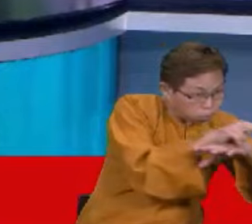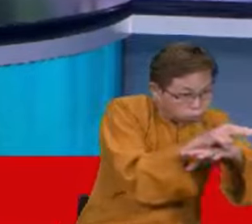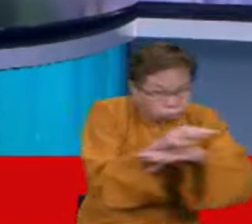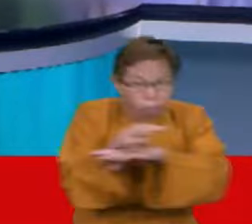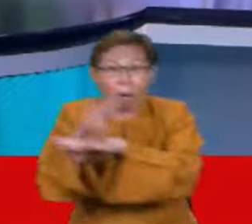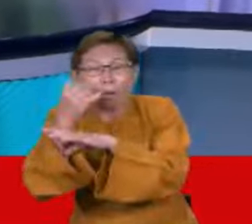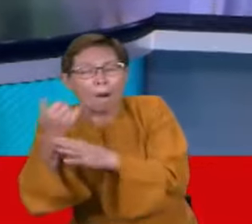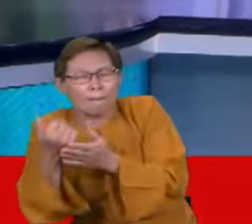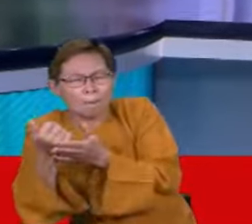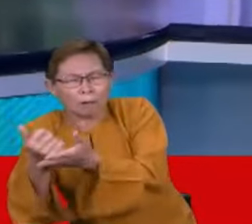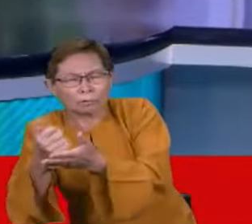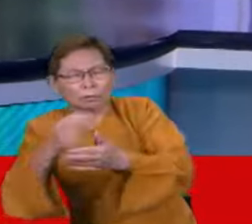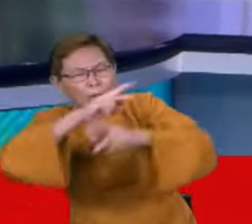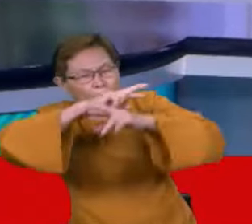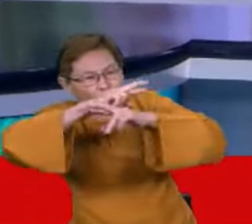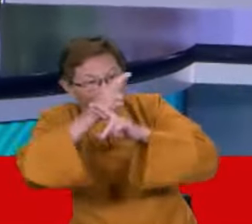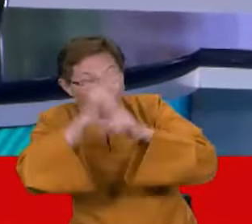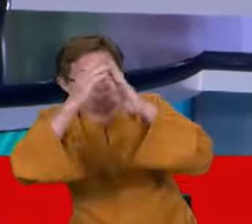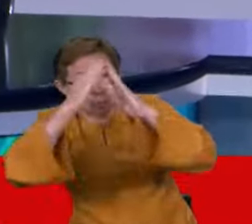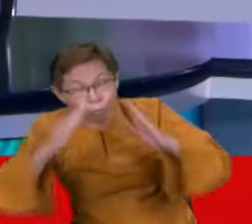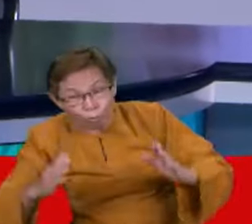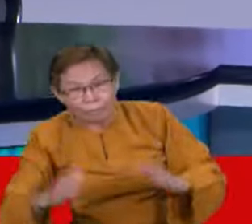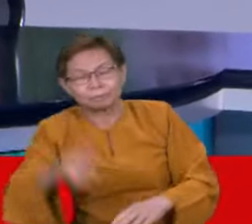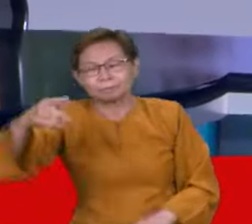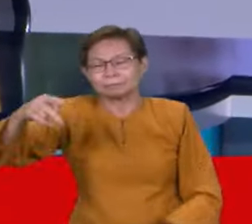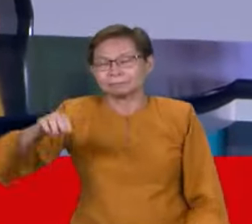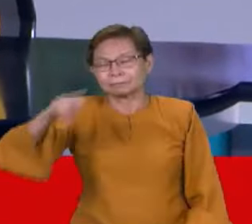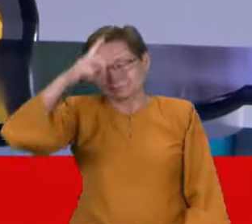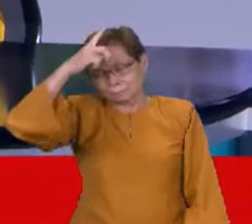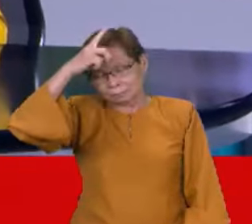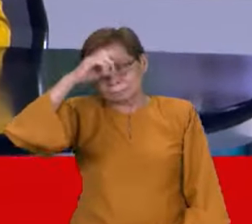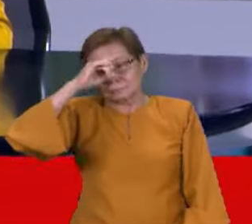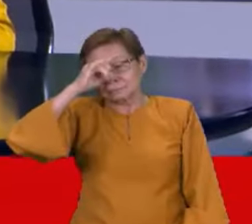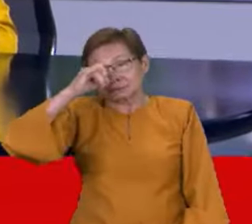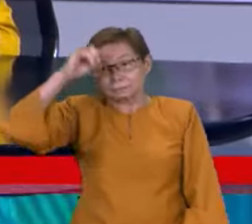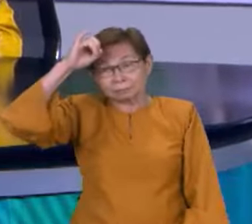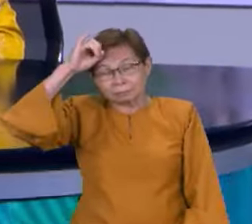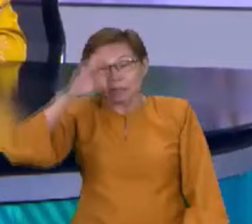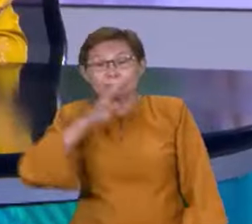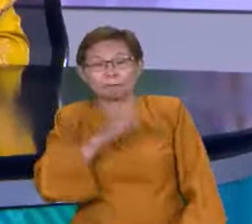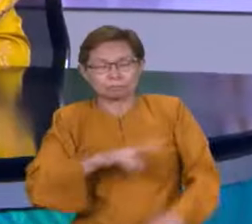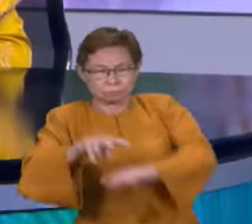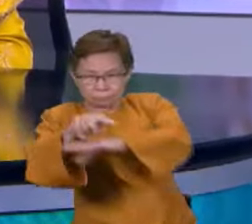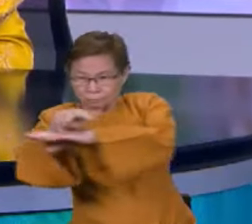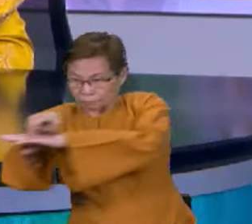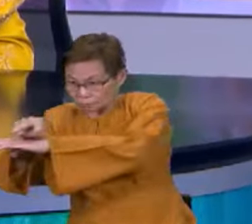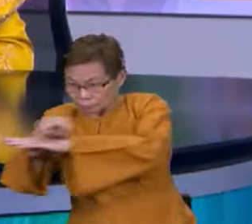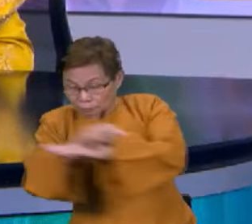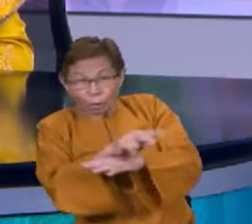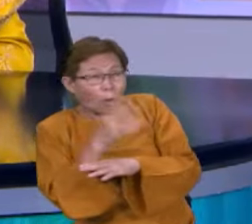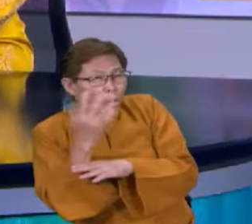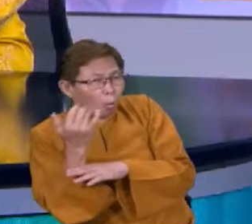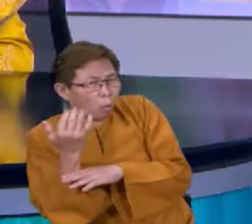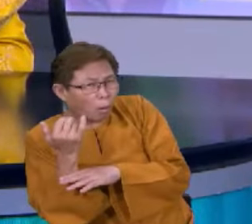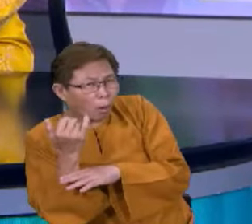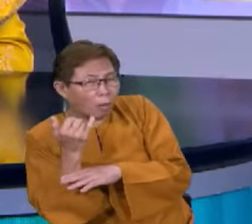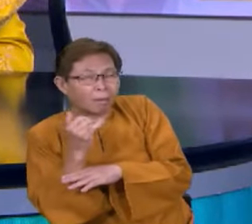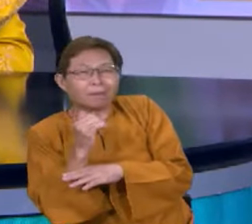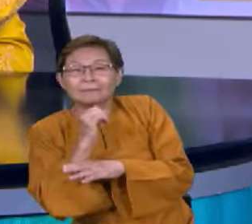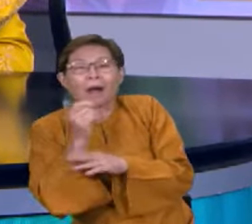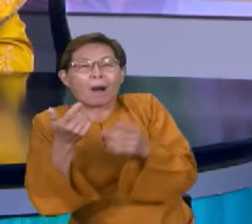terutama bantuan baik pulih rumah. Perdana Menteri Datuk Seri Ismail Sabri Yaakob berkata pemantauan itu bagi memastikan